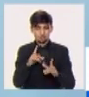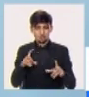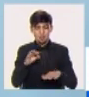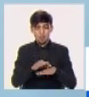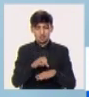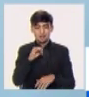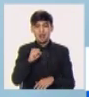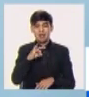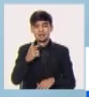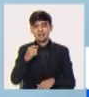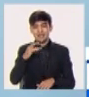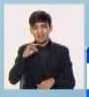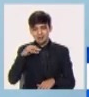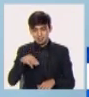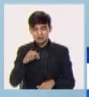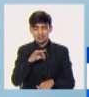және Дару